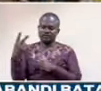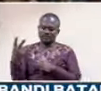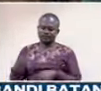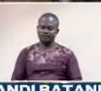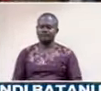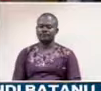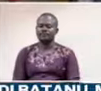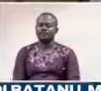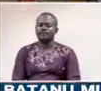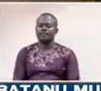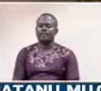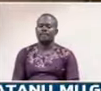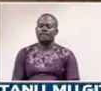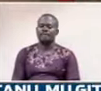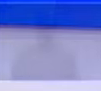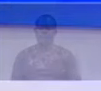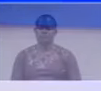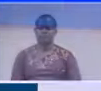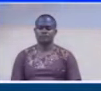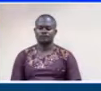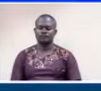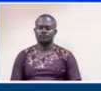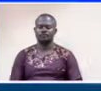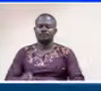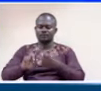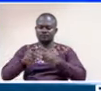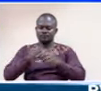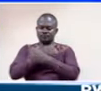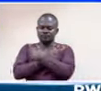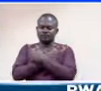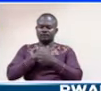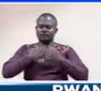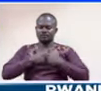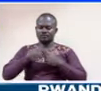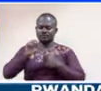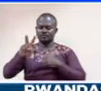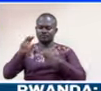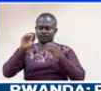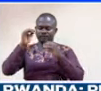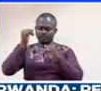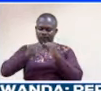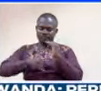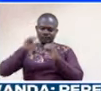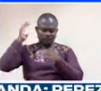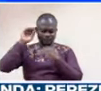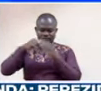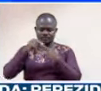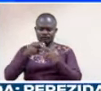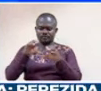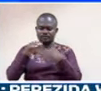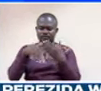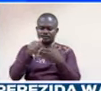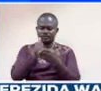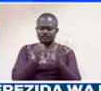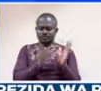Kwizera Bosco mu mujyi wa Kigali. Tuti bakunzi ba televiziyo Rwanda, na hadusoreje amakuru twe twabateguriye mu izina ry'ikipe yose yagize